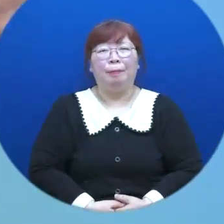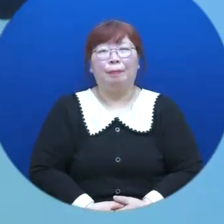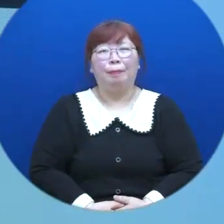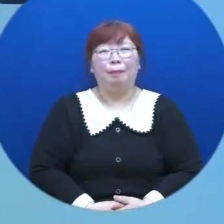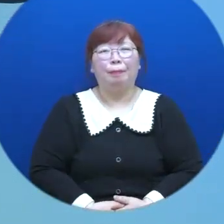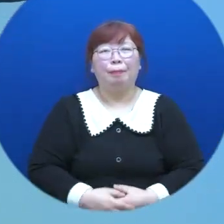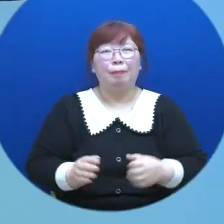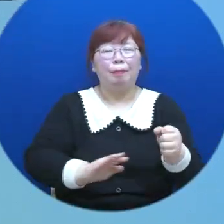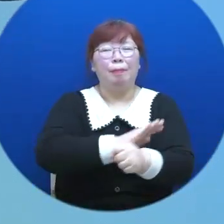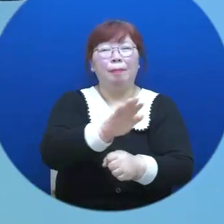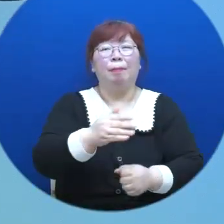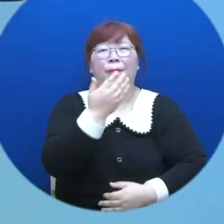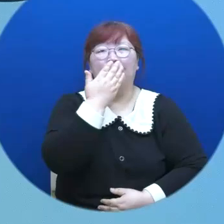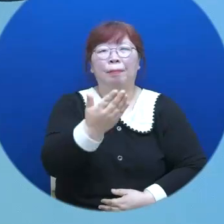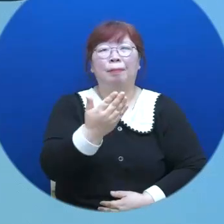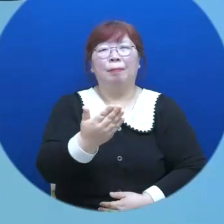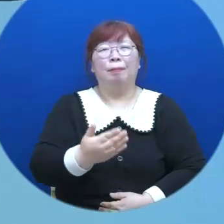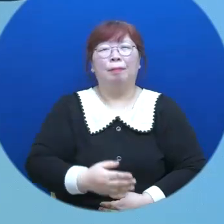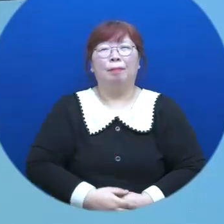사랑할 수가 있어요.